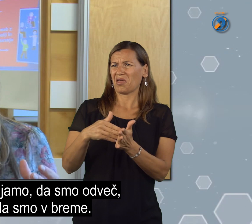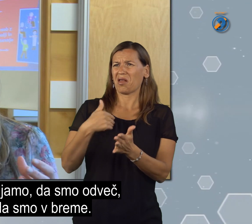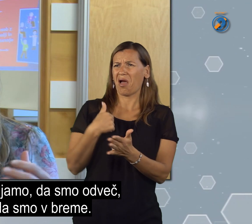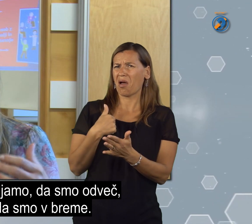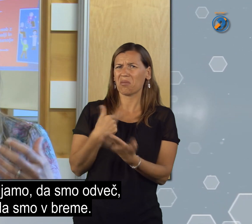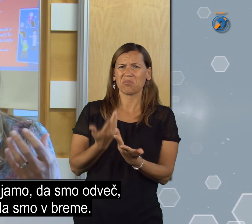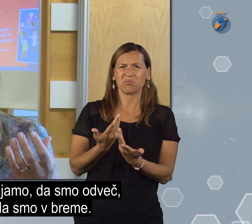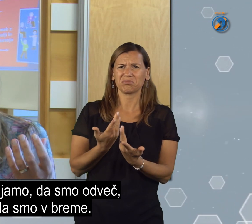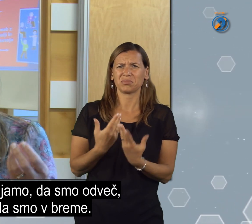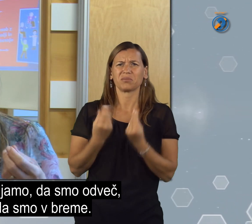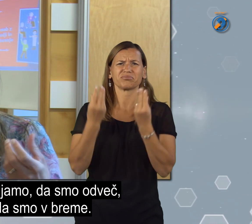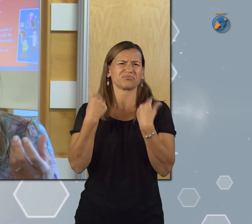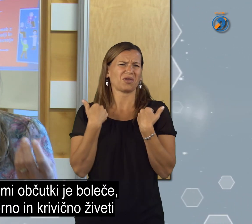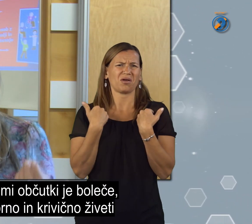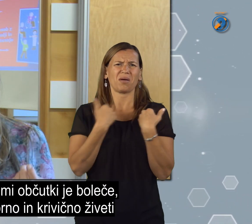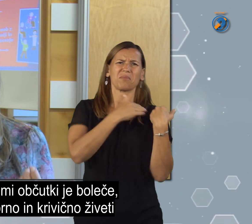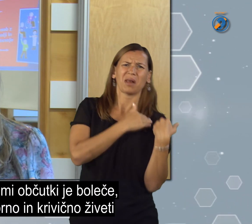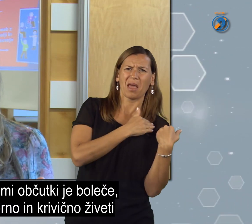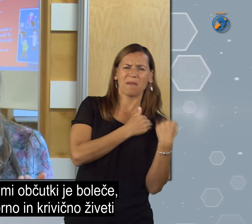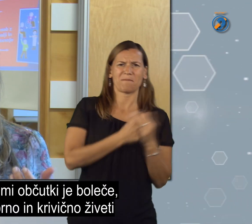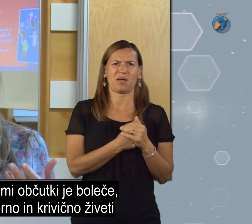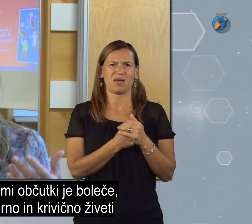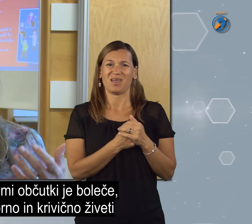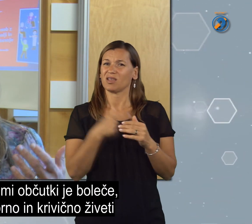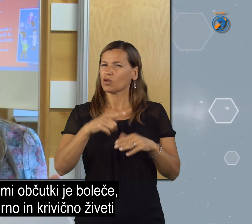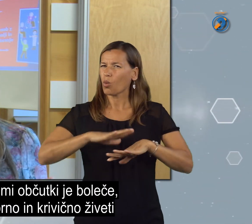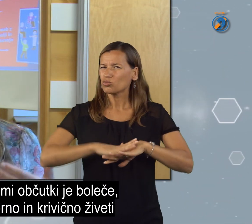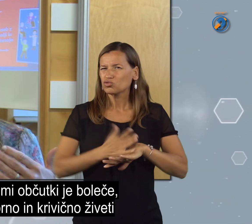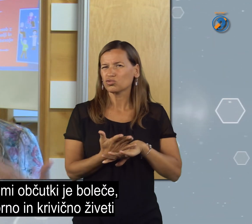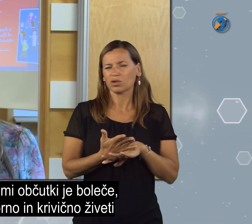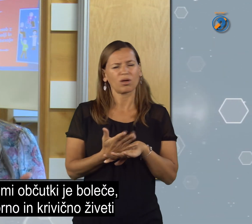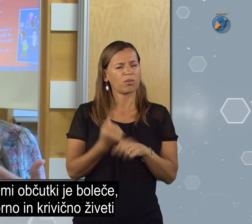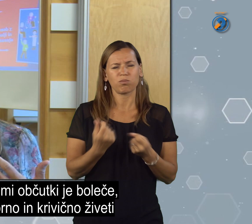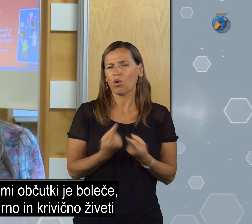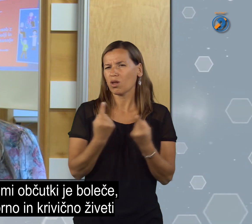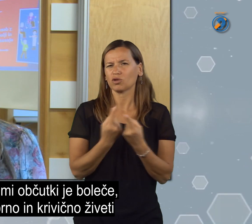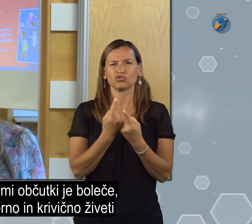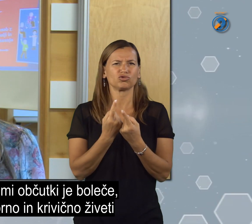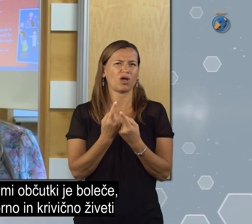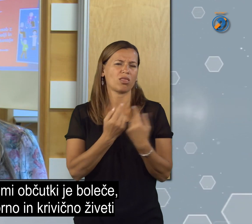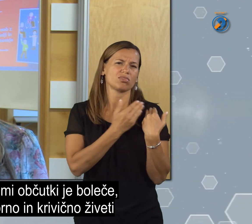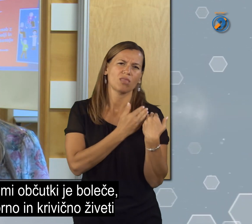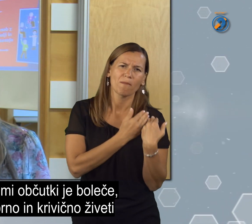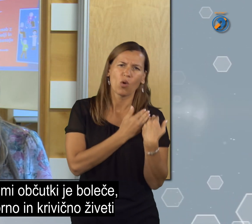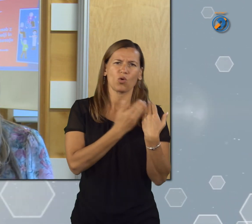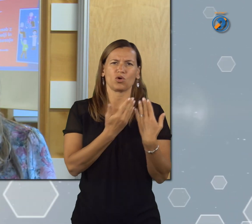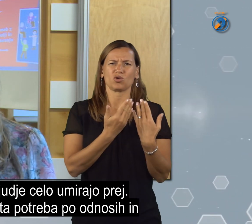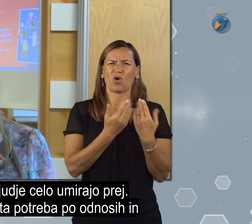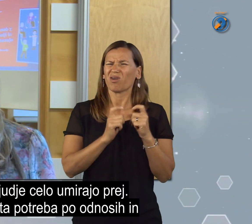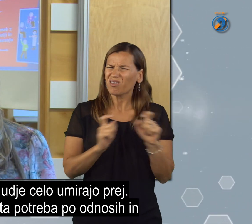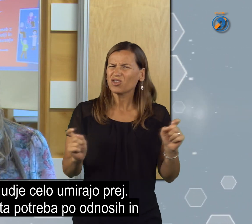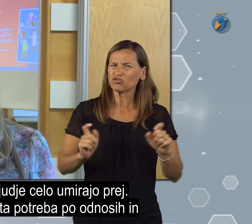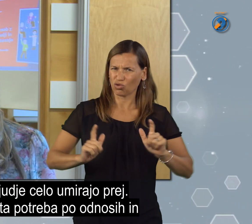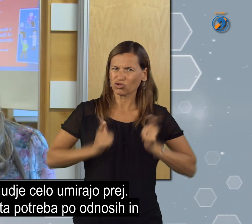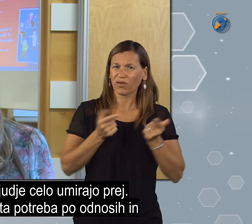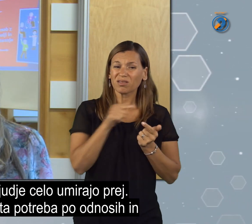smo v breme in s takimi občutki je izredno boleče, naporno in krivično živeti in